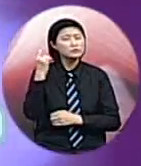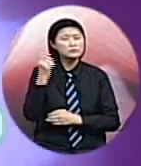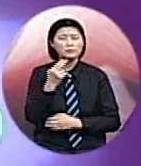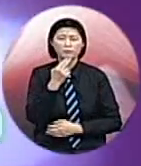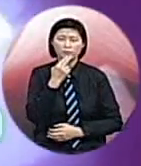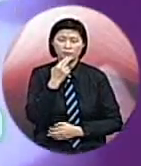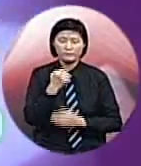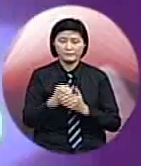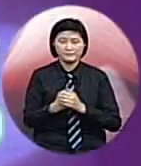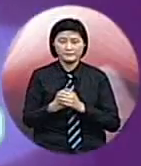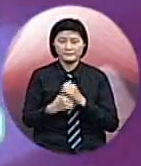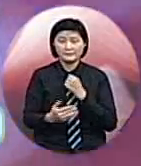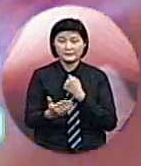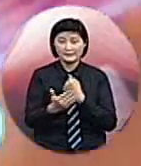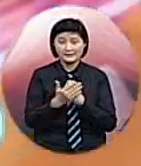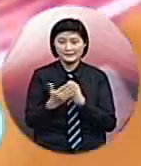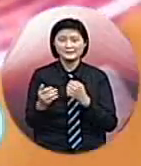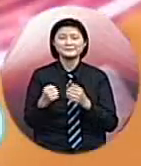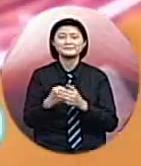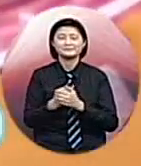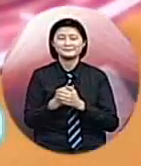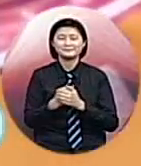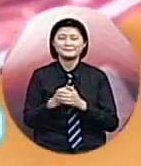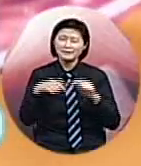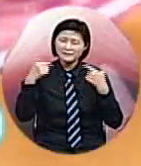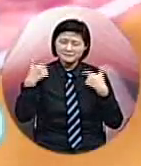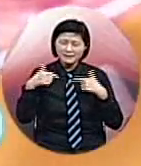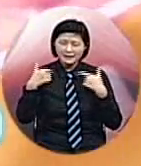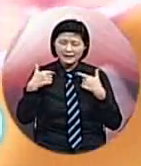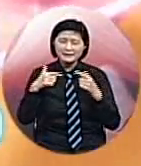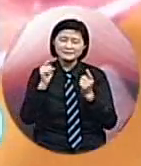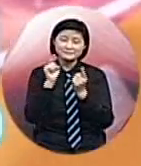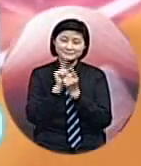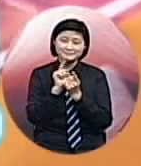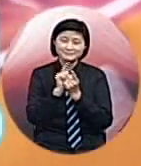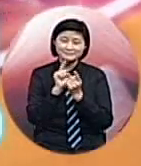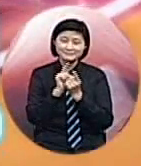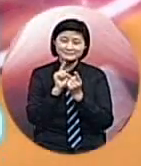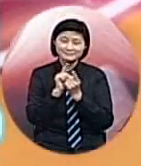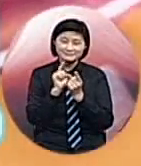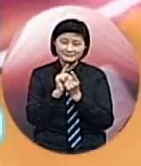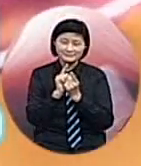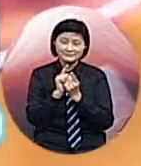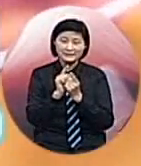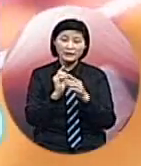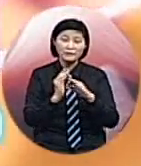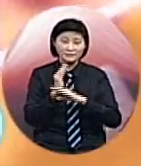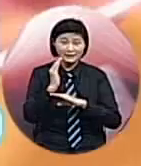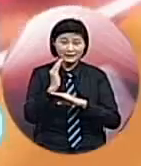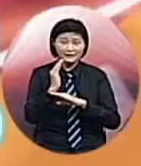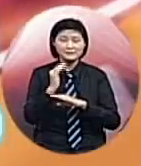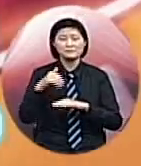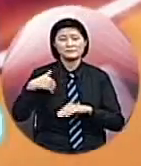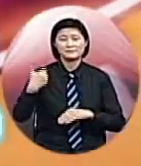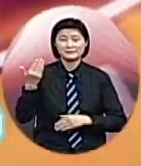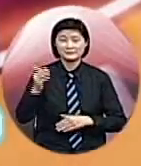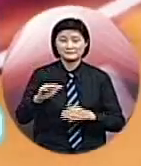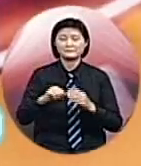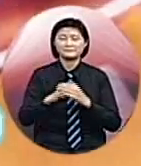야. 그래서 아주 거의 매일이라면 좀 과장인가 몰라도 네.